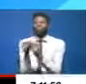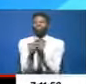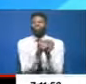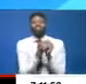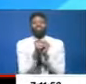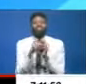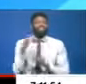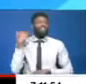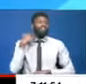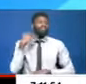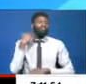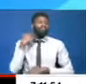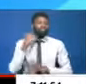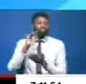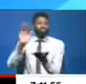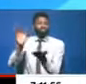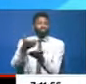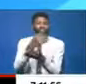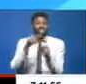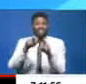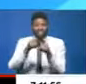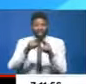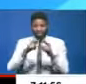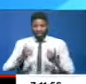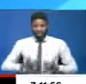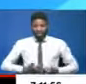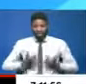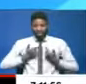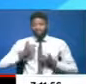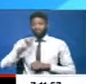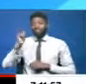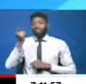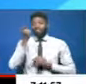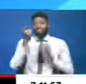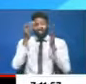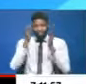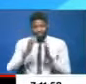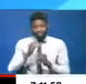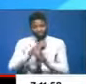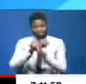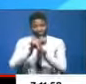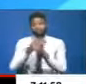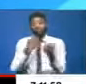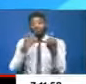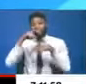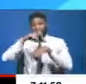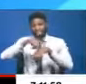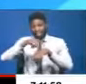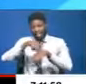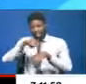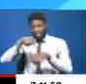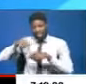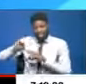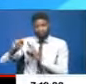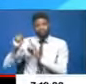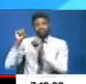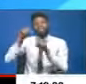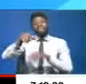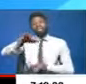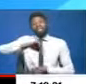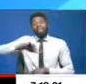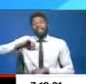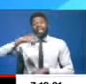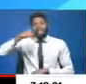Wakenya. Akiongea katika kambi ya mafunzo ya Kamanga, eneo la Tseikuru, kaunti ya Kitui, ambako aliongoza hafla ya kufuzu